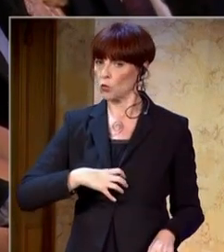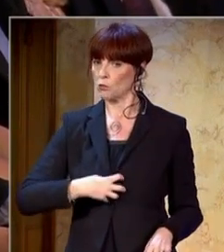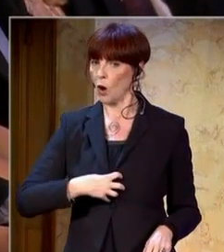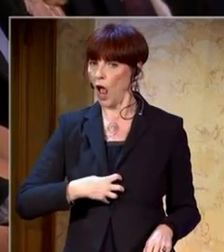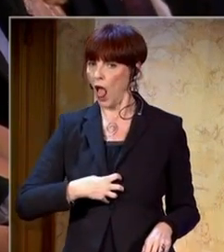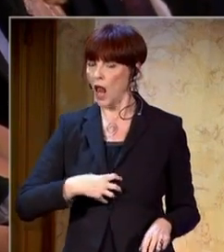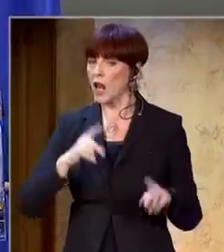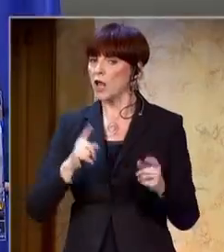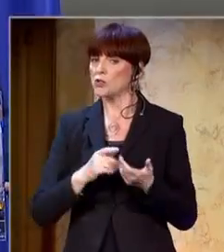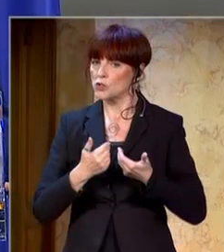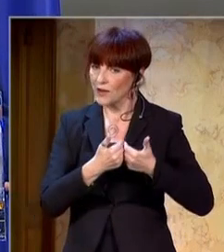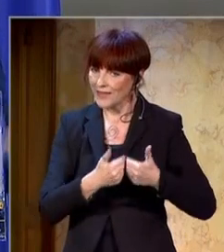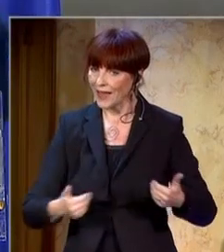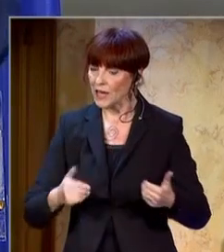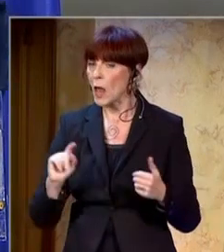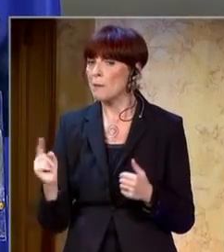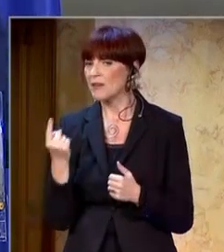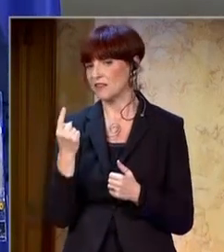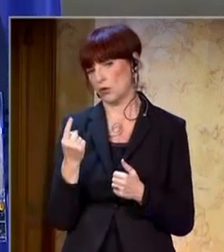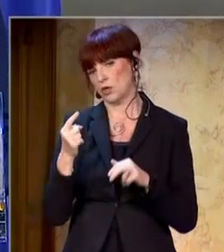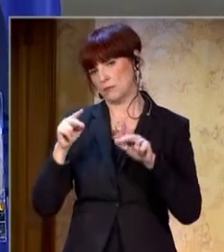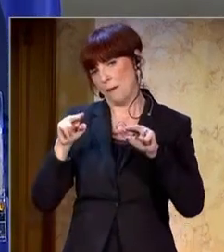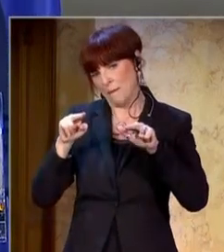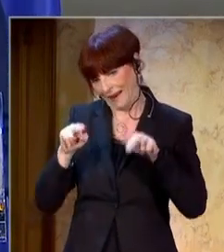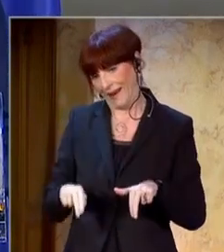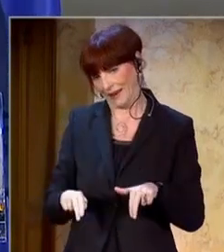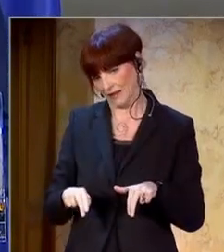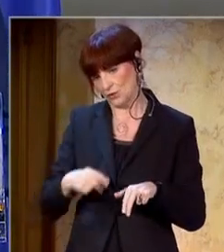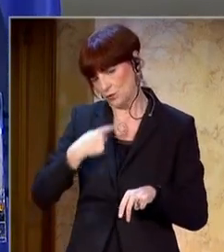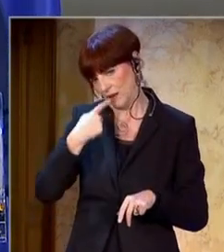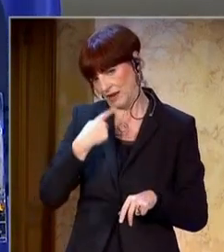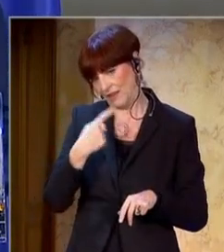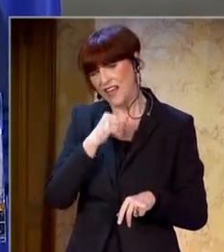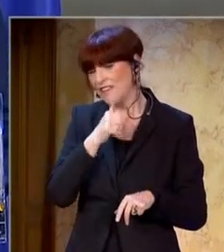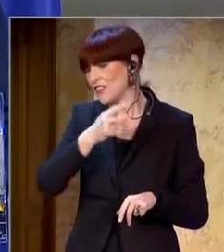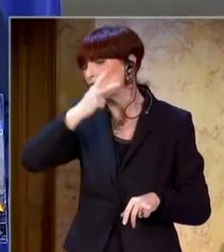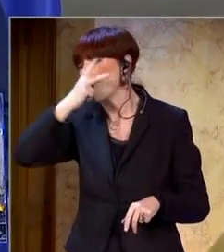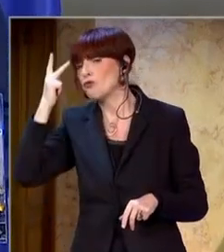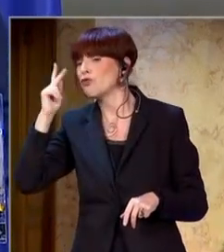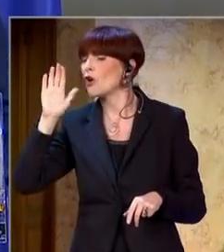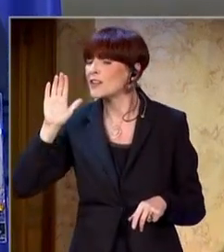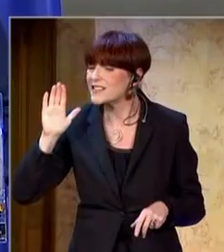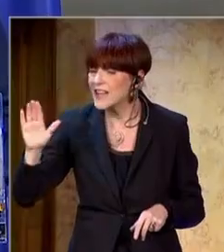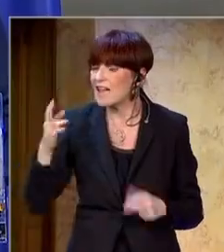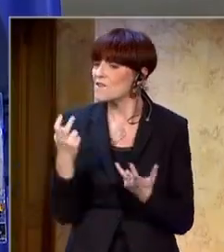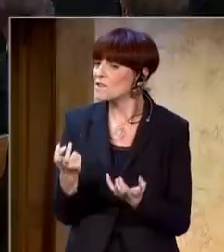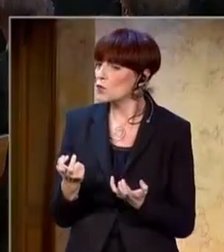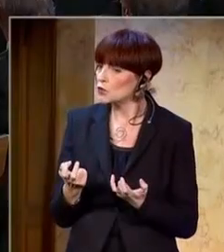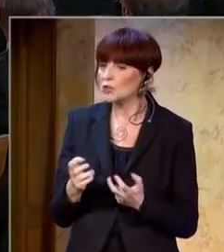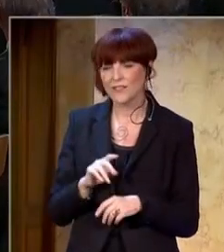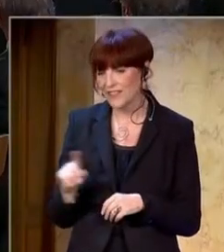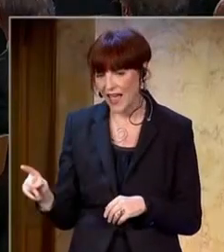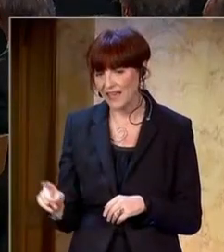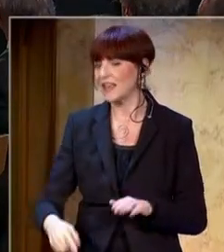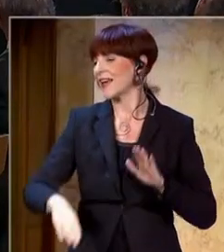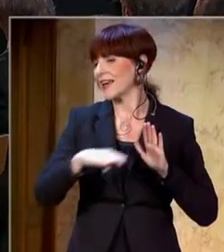Frage der Rechtsprechung, hat. Dass es eben nicht der Volkswille ist, der zählt, die Legitimität, sondern die Legalität. Und das möchte